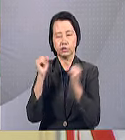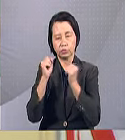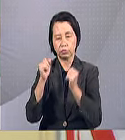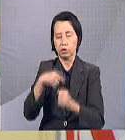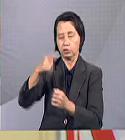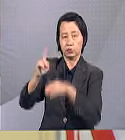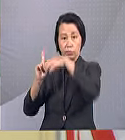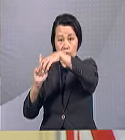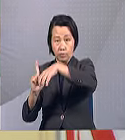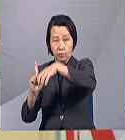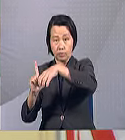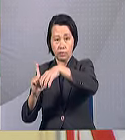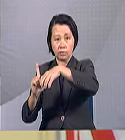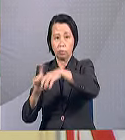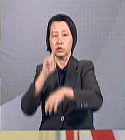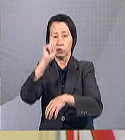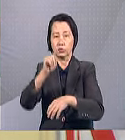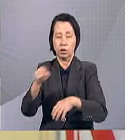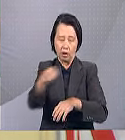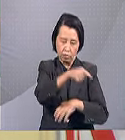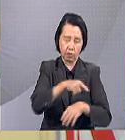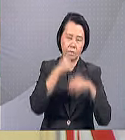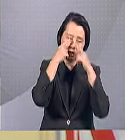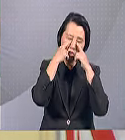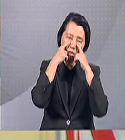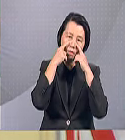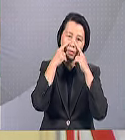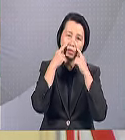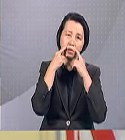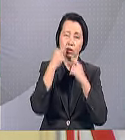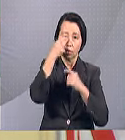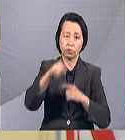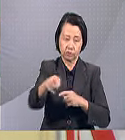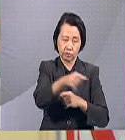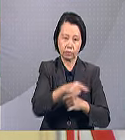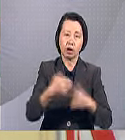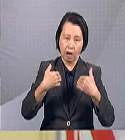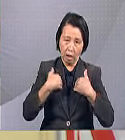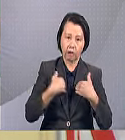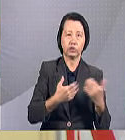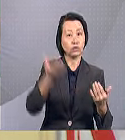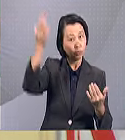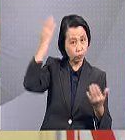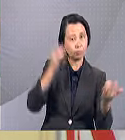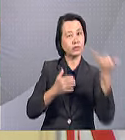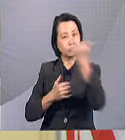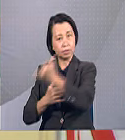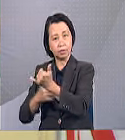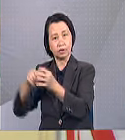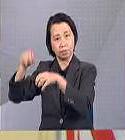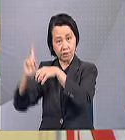Madinah, sudah barang tentu mengalir air mata bagi mereka yang pernah